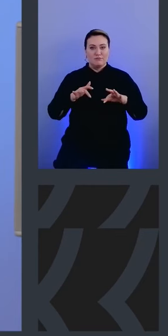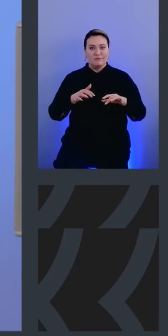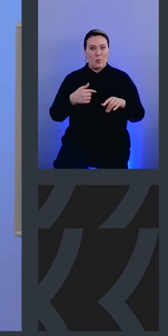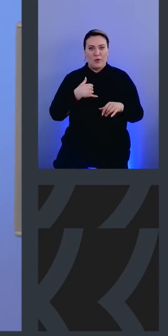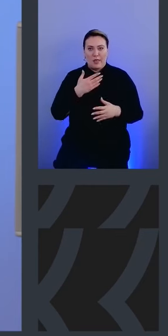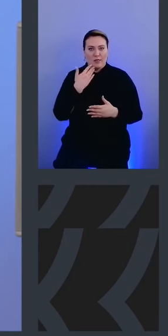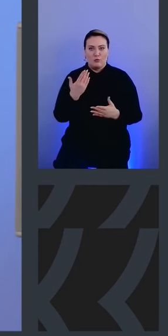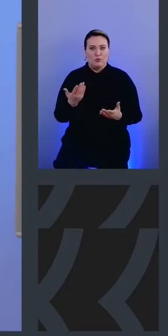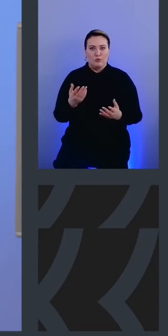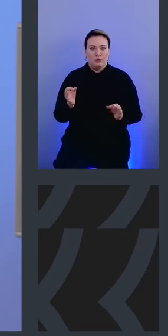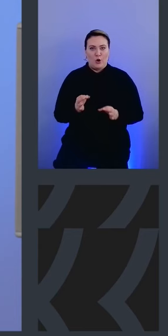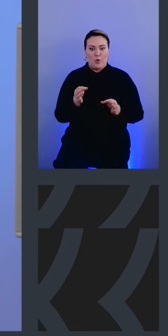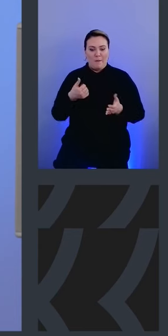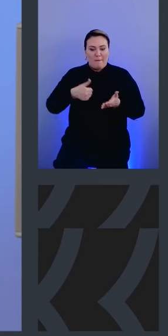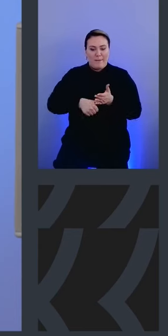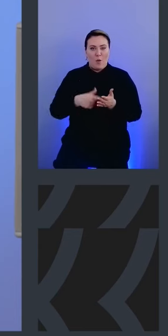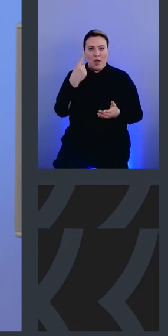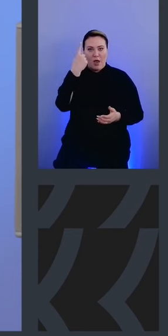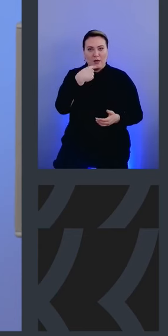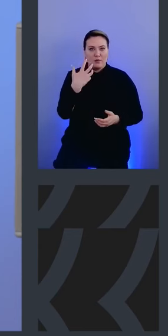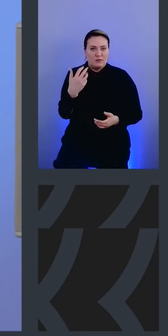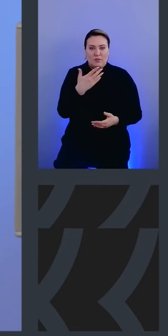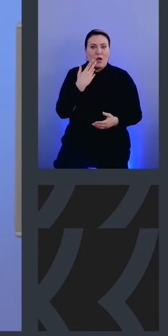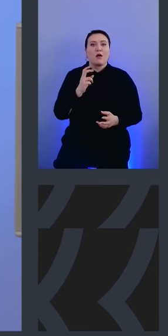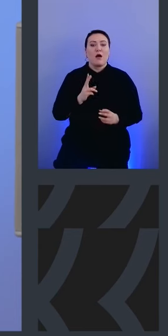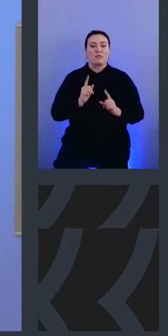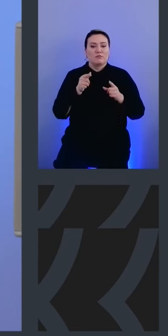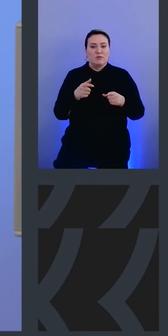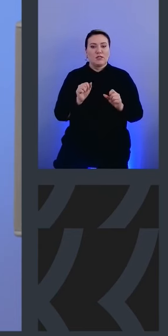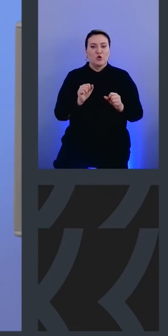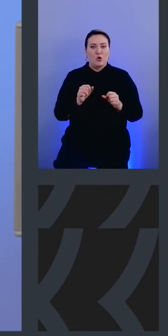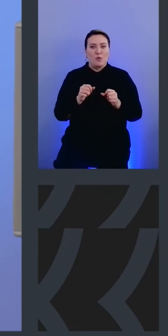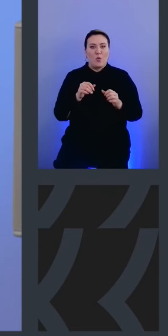меня нет никакой биометрии, то как я буду получать доступ к защищенному контейнеру?